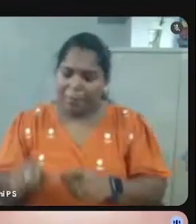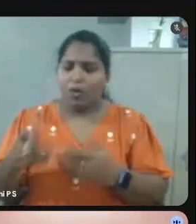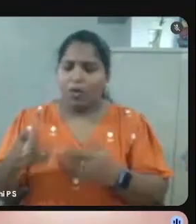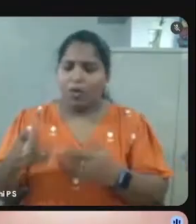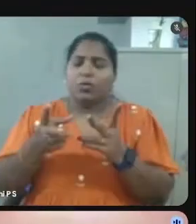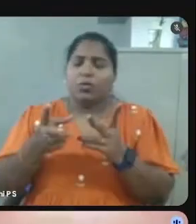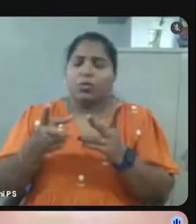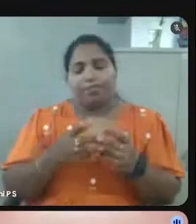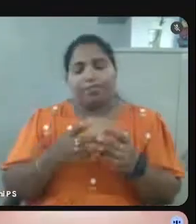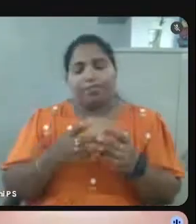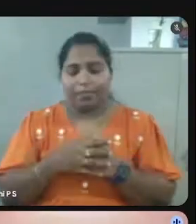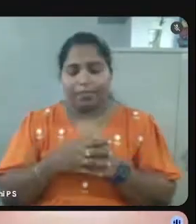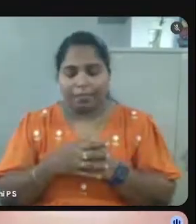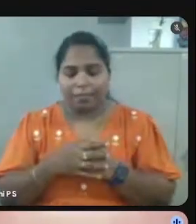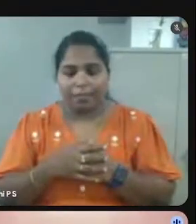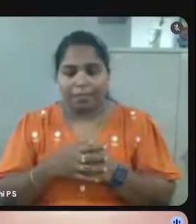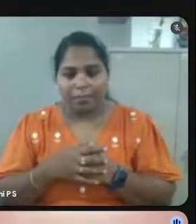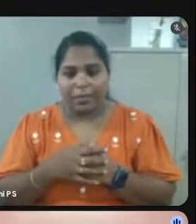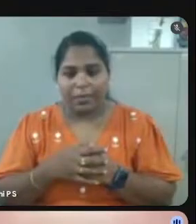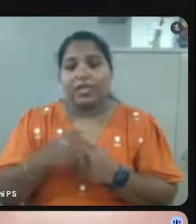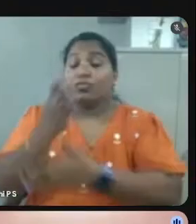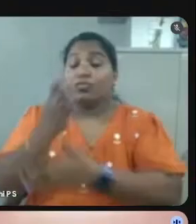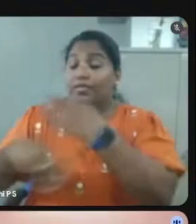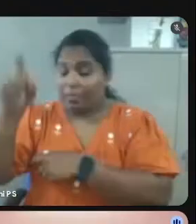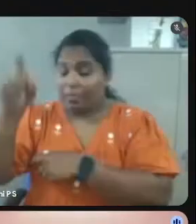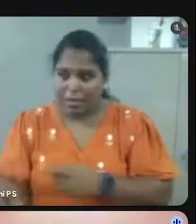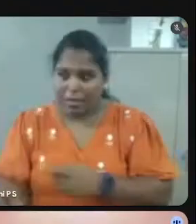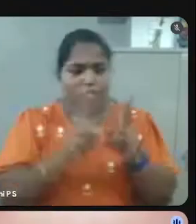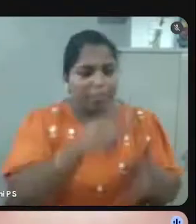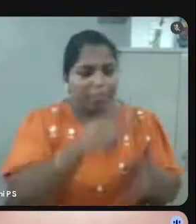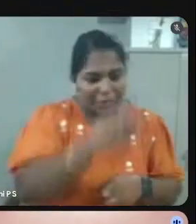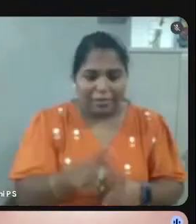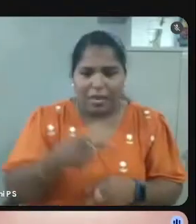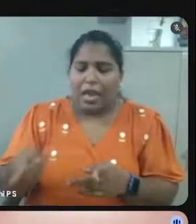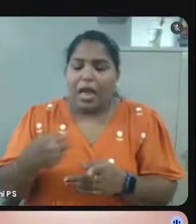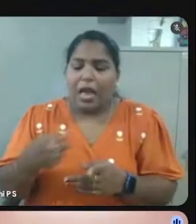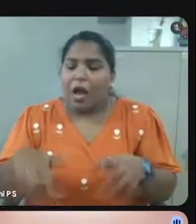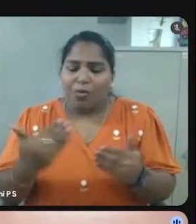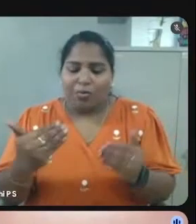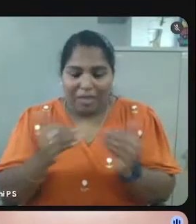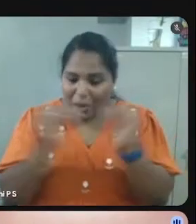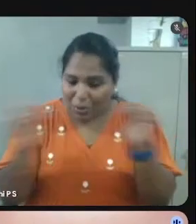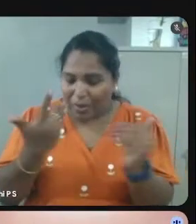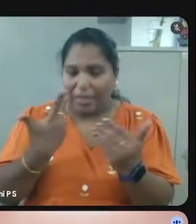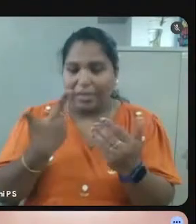നോർമൽ വ്യക്തിയോടെയും ഒരു ക്ലാരിഫൈ ചെയ്യുന്നുള്ള ഒരു കാര്യമാണ്. റെഗുലർ ആയിട്ട് ഒരു